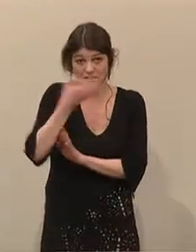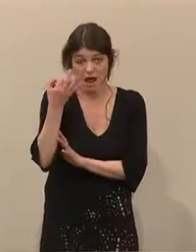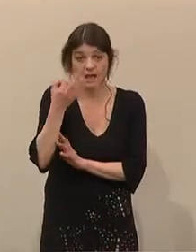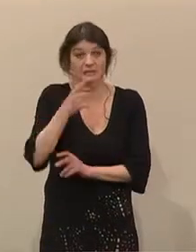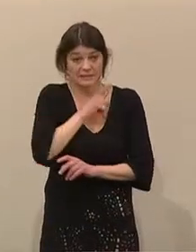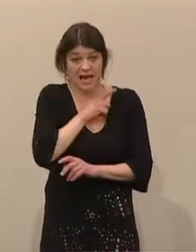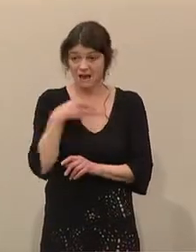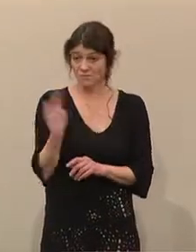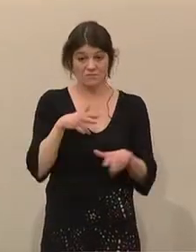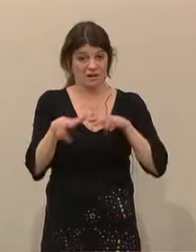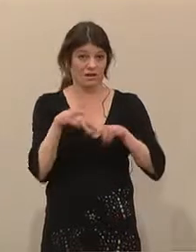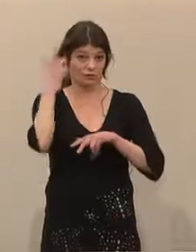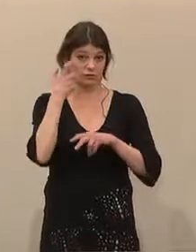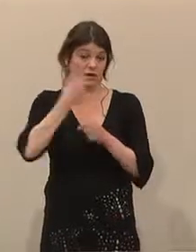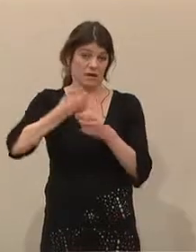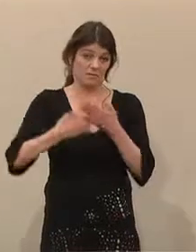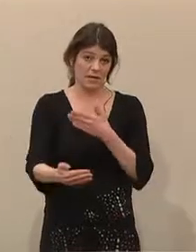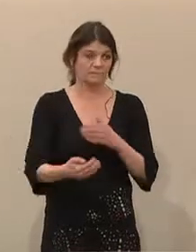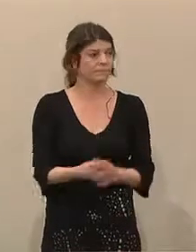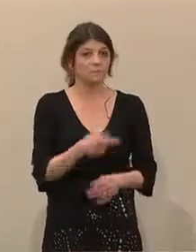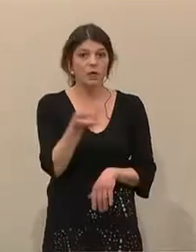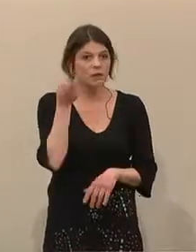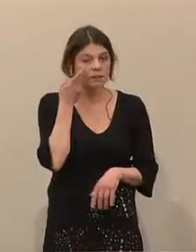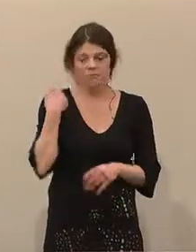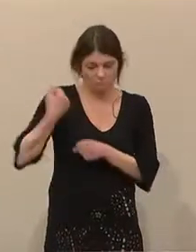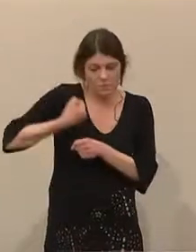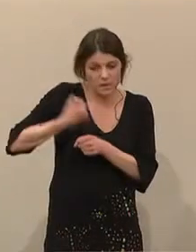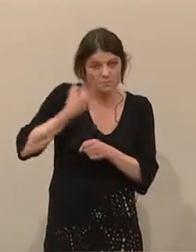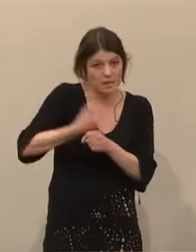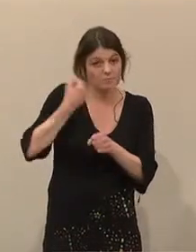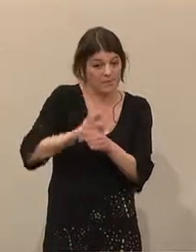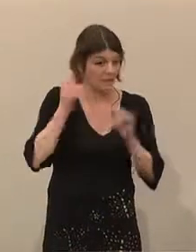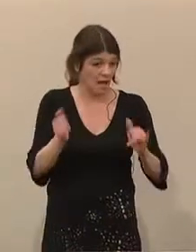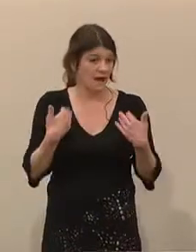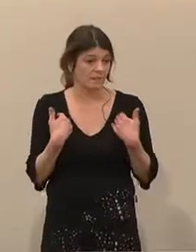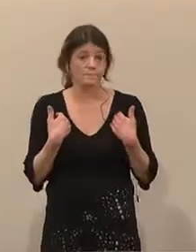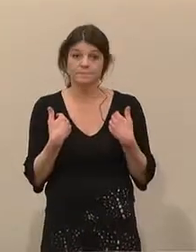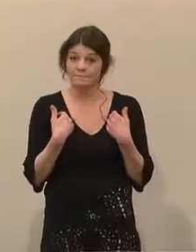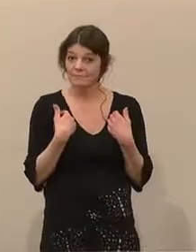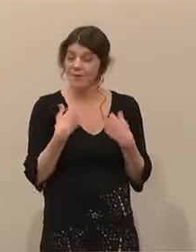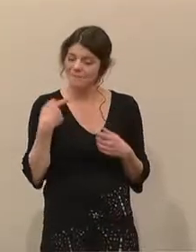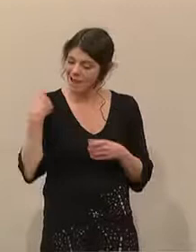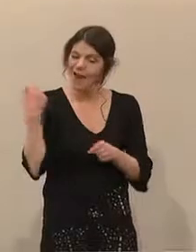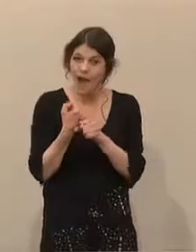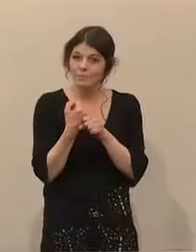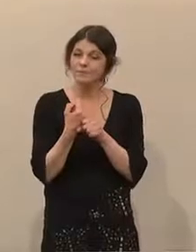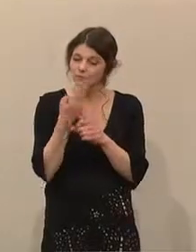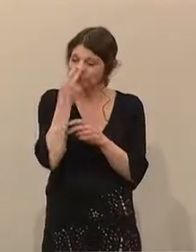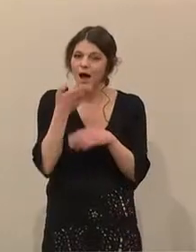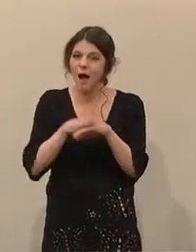unsere Regierung im Amt ist. Und Sie sehen, es ist gearbeitet worden und es wird nachhaltig